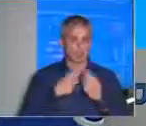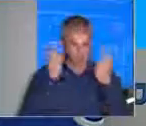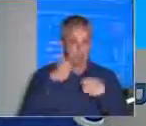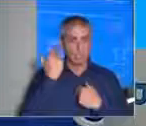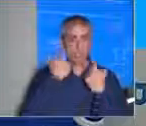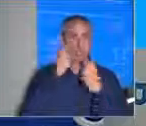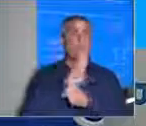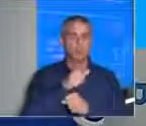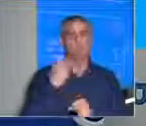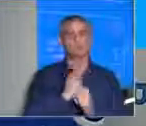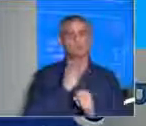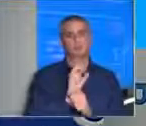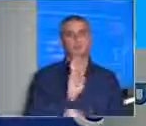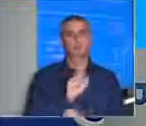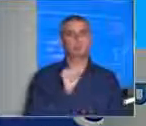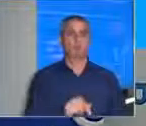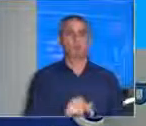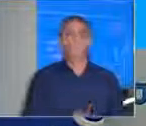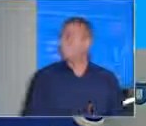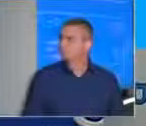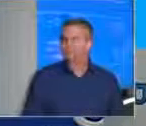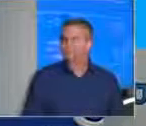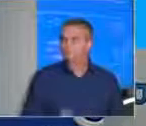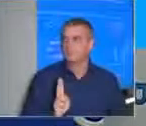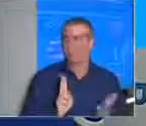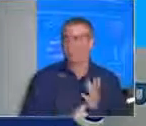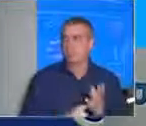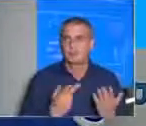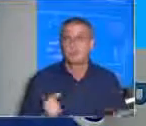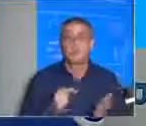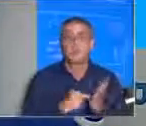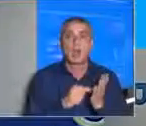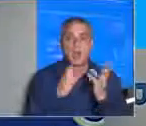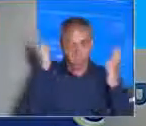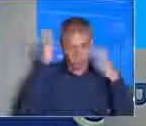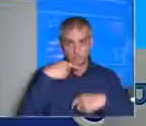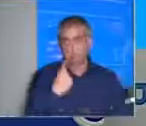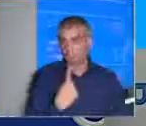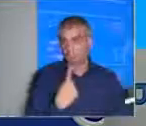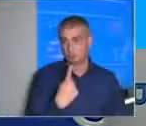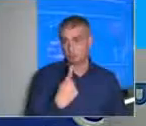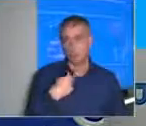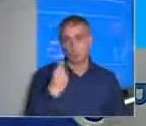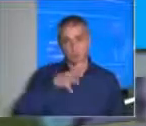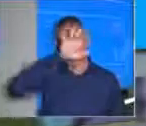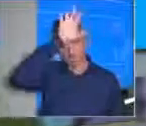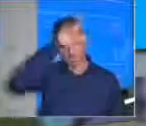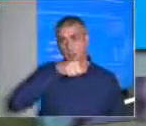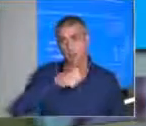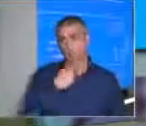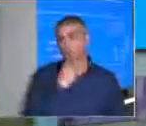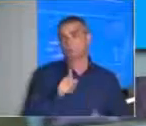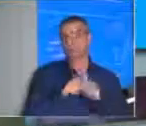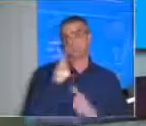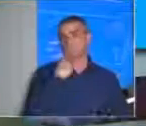היה פיקוח והם קיימו אותו. אבל זה גם כן לא נכון, משום שההסכם עצמו נתן לאיראן להגדיר כפי